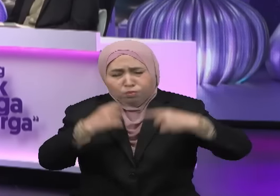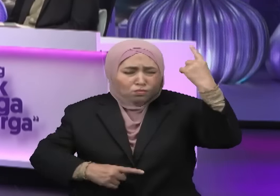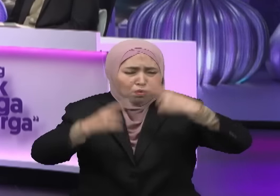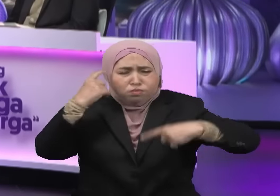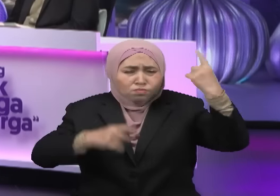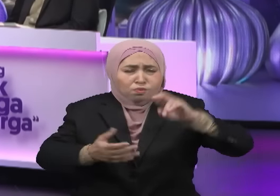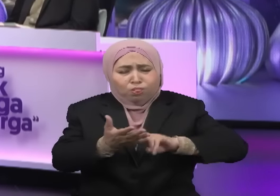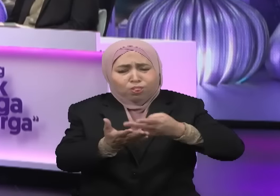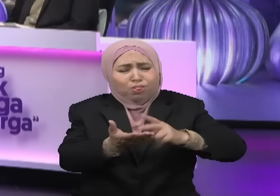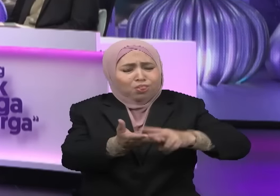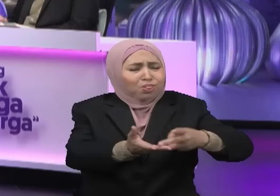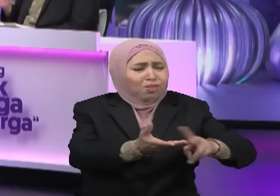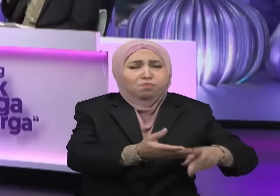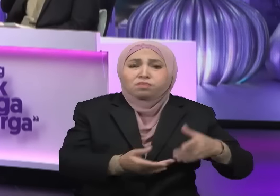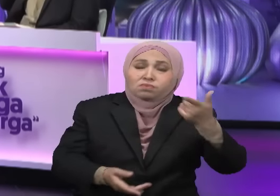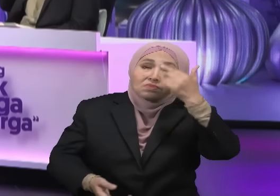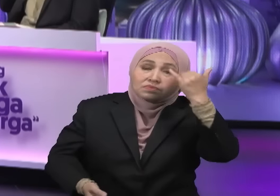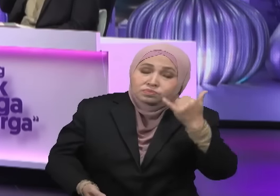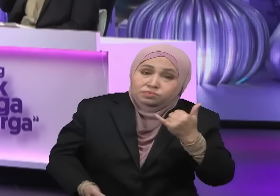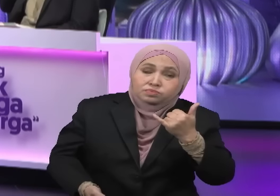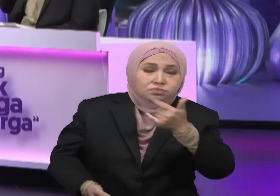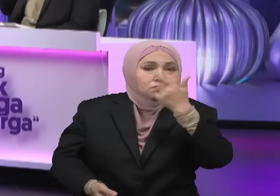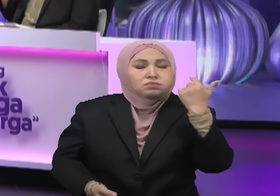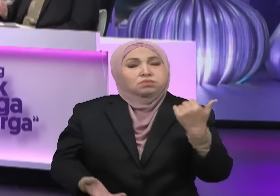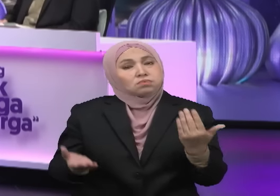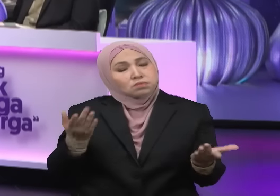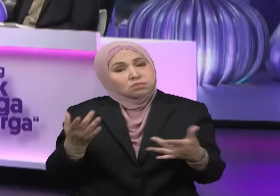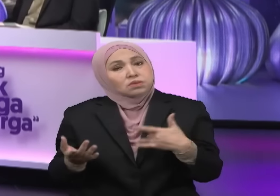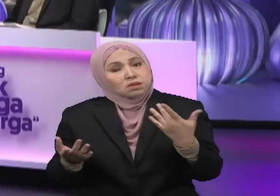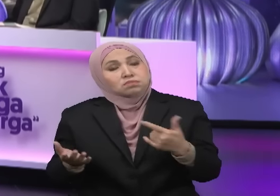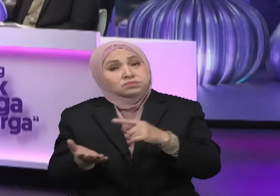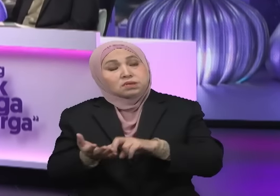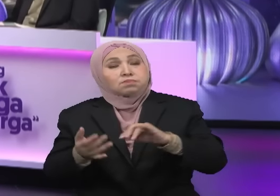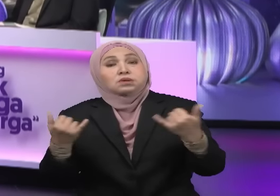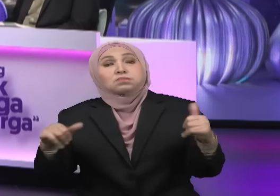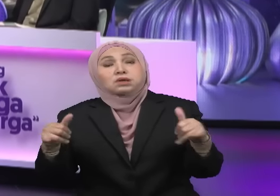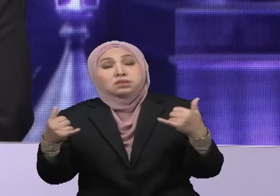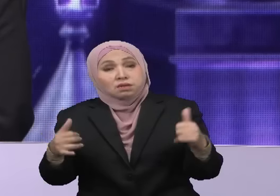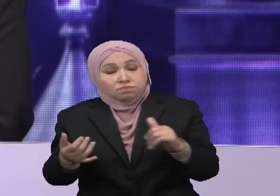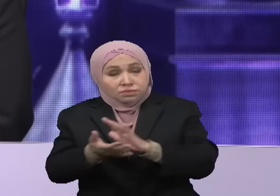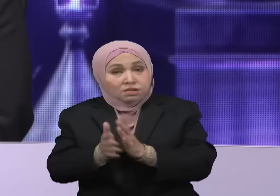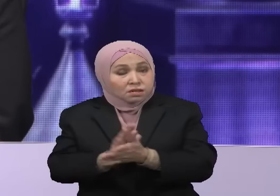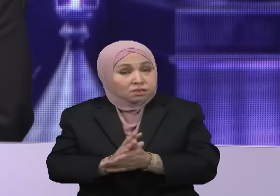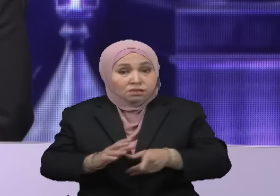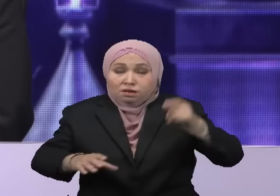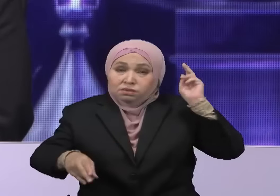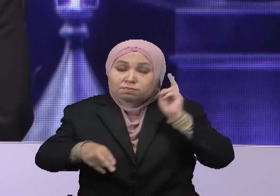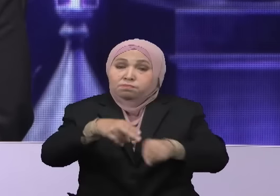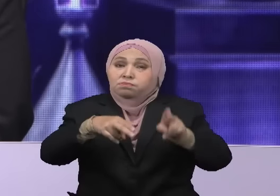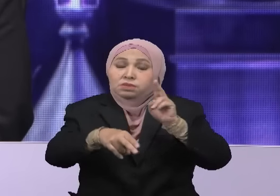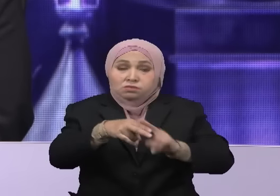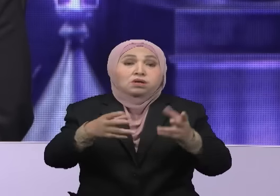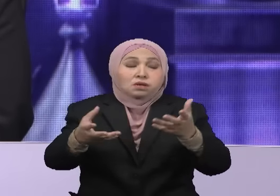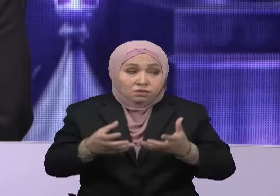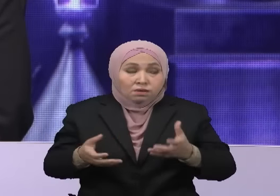merengek, berguling-guling ya. Pasal apa? Pasal dia mungkin merasakan bahawa ini permainan. Atau apatah lagi kalau ini pisau kan. Kalau ini pisau dia nak